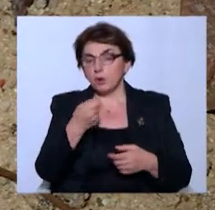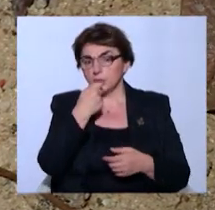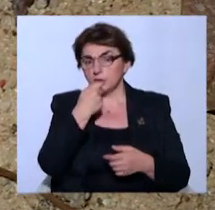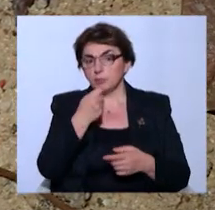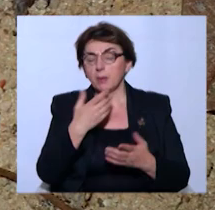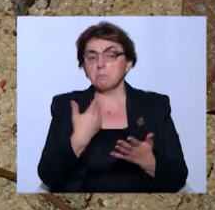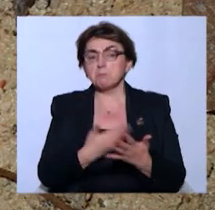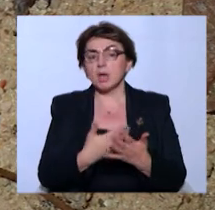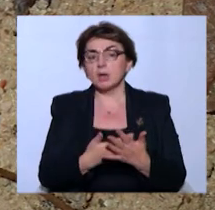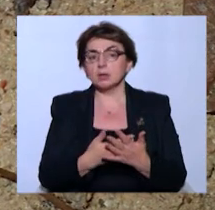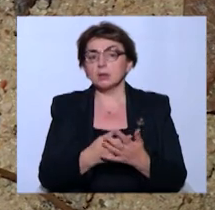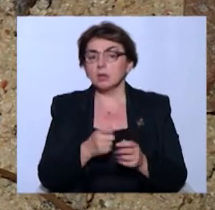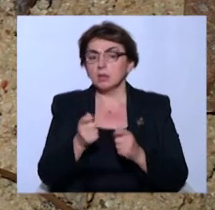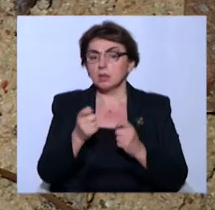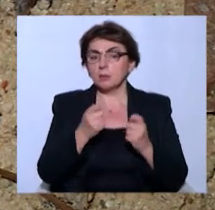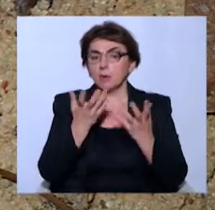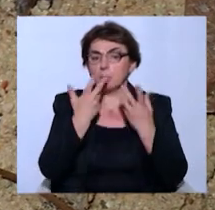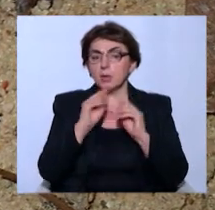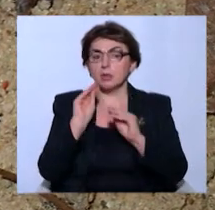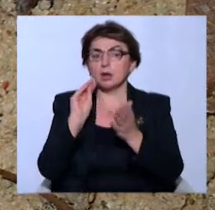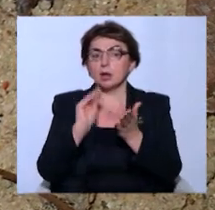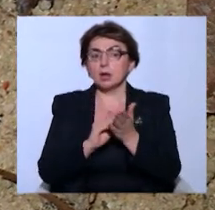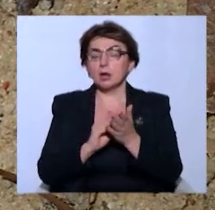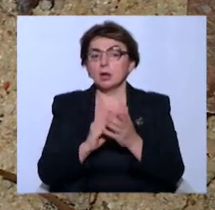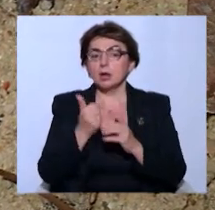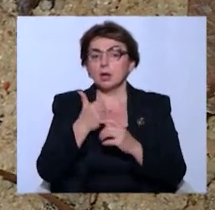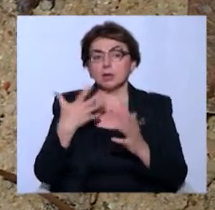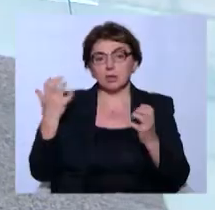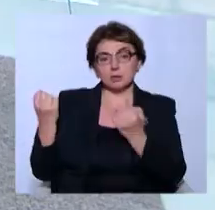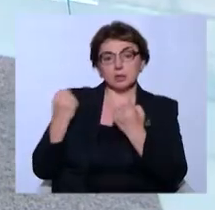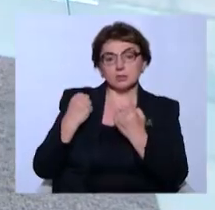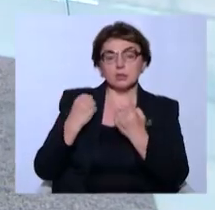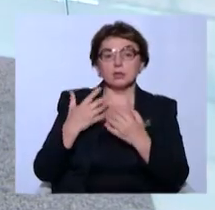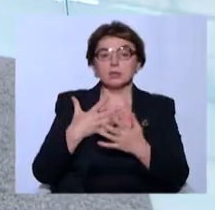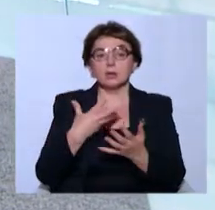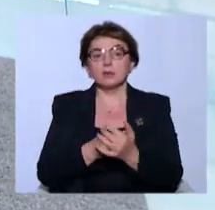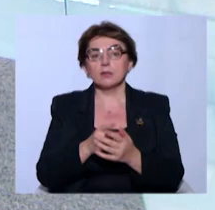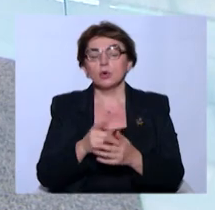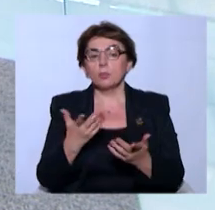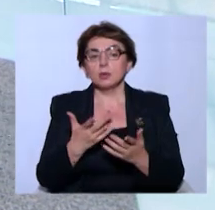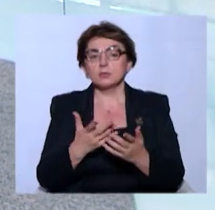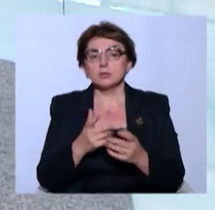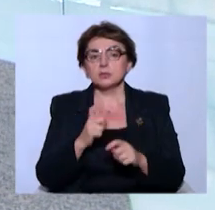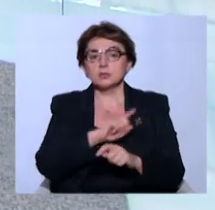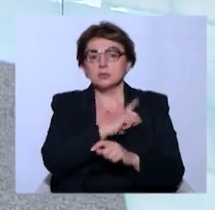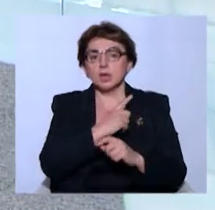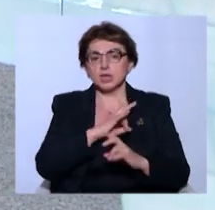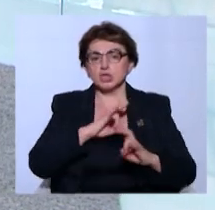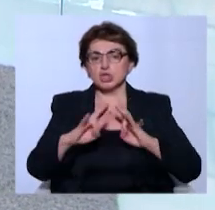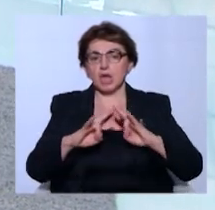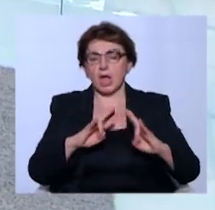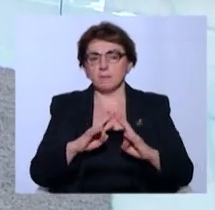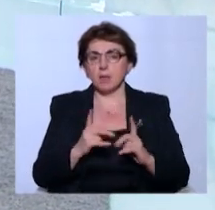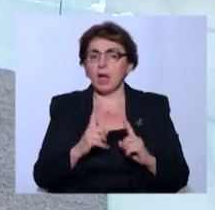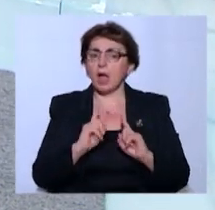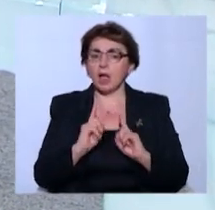ასპიდი, რომელსაც ძლიერი შხამი აქვს და მისი ზოლები მას მკვეთრად გამოარჩევს ფონისგან.